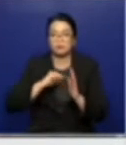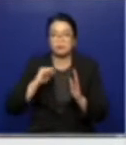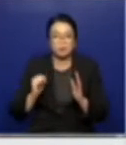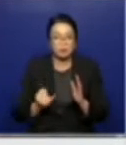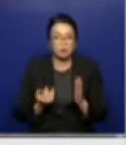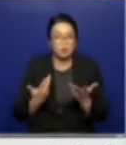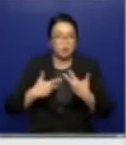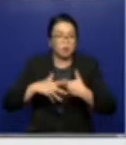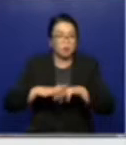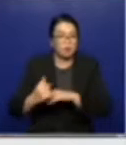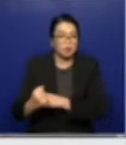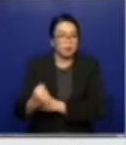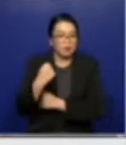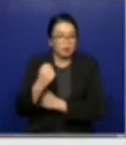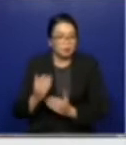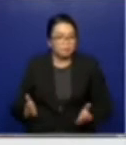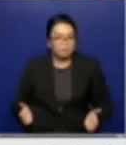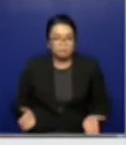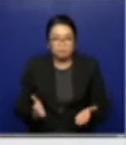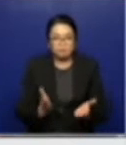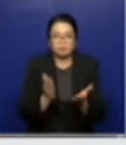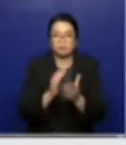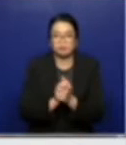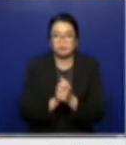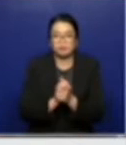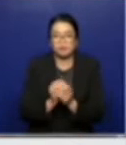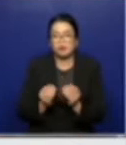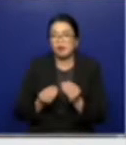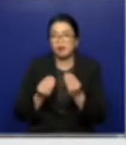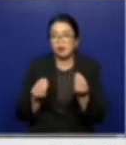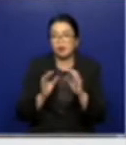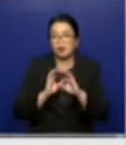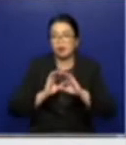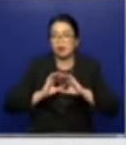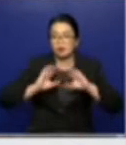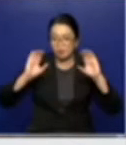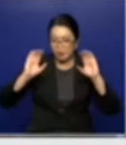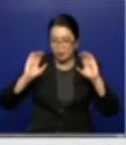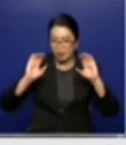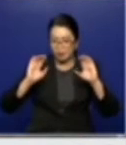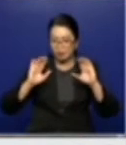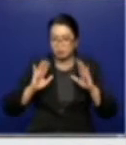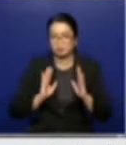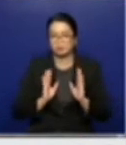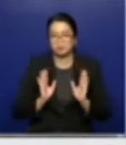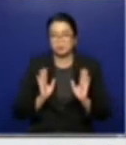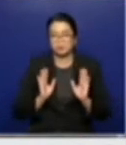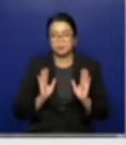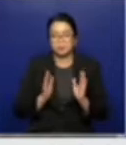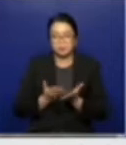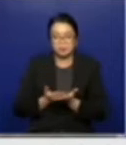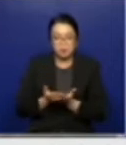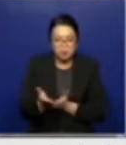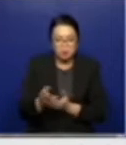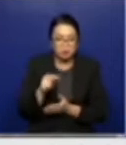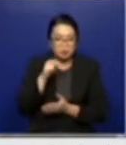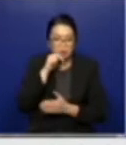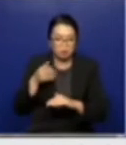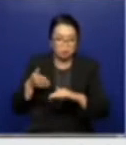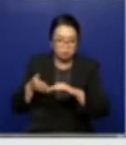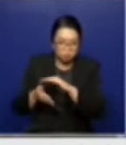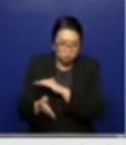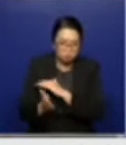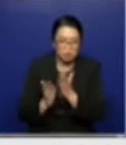เป็นพลังผลักดันส่งผลให้รัฐบาลถอยไม่ซื้อเรือดำน้ำในปีนี้ได้สำ